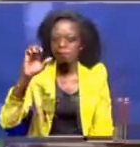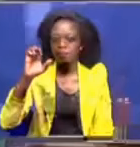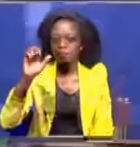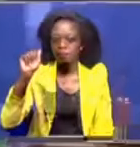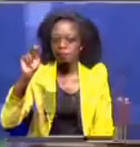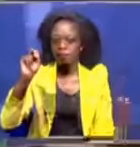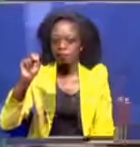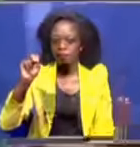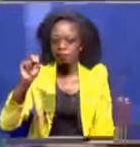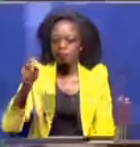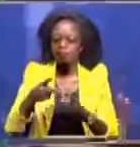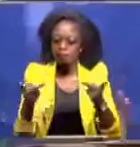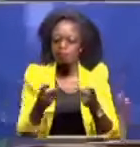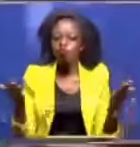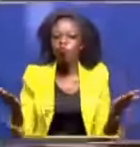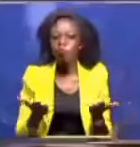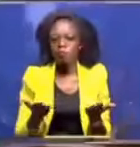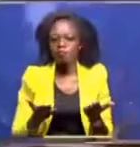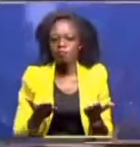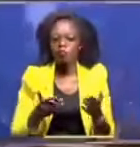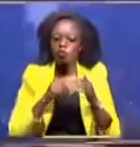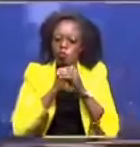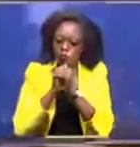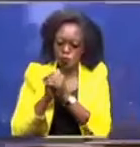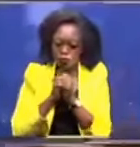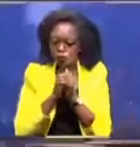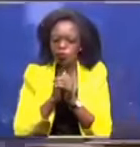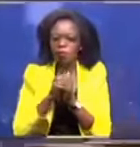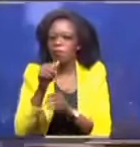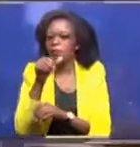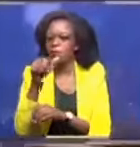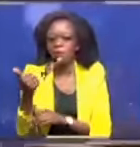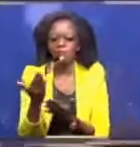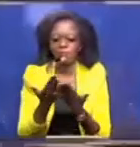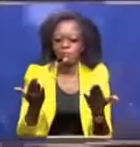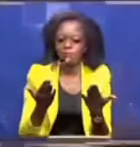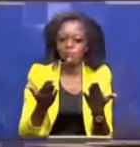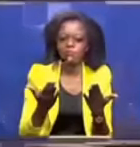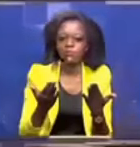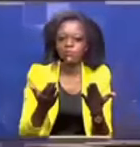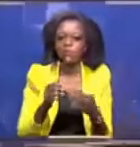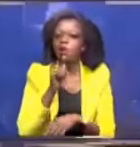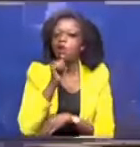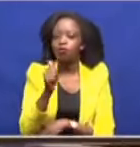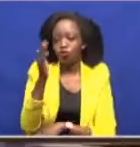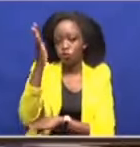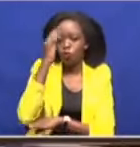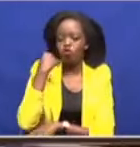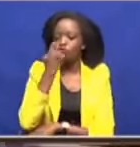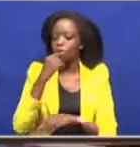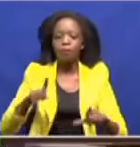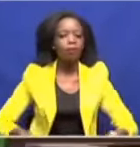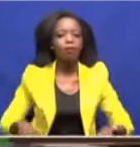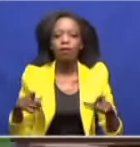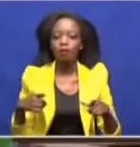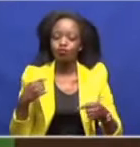Palikuwa ni mahali ambapo kuabudu miungu isipokuwa ni yule Mungu aliye hai